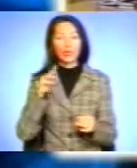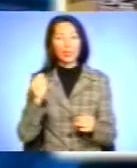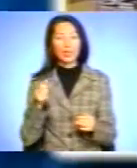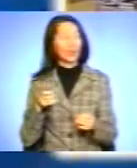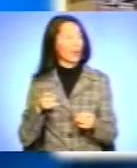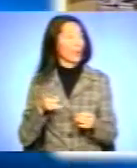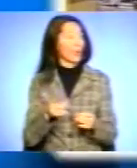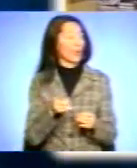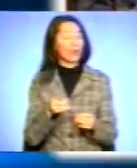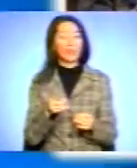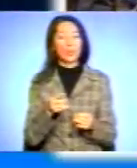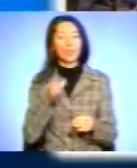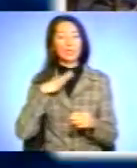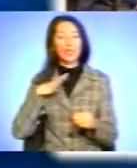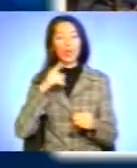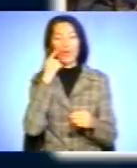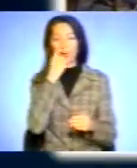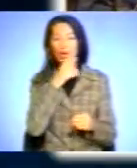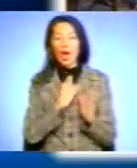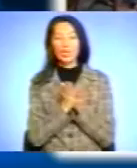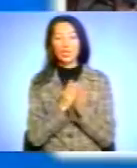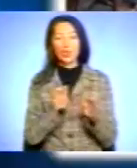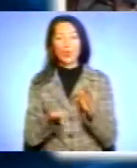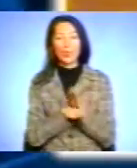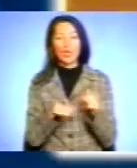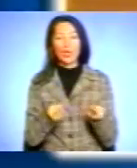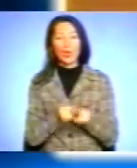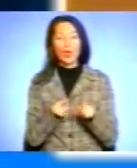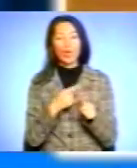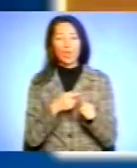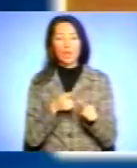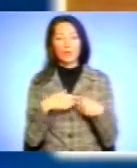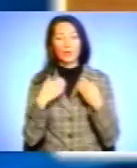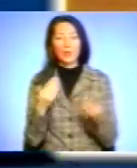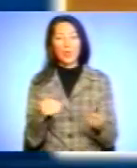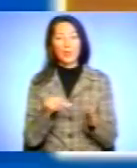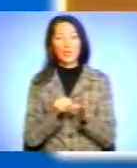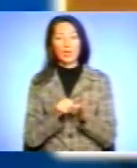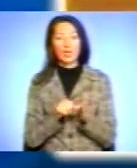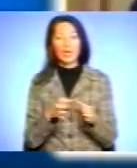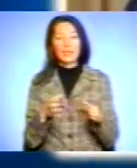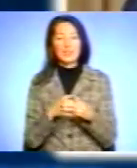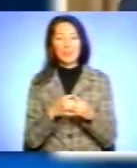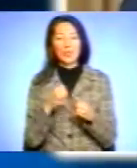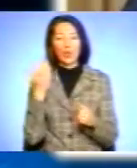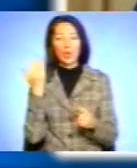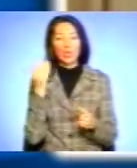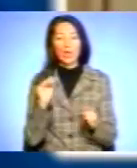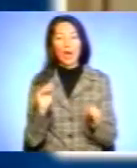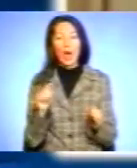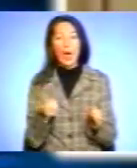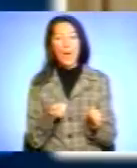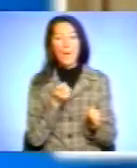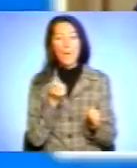З надією в очах. Книжку під такою назвою репрезентували представники Тернопільського відділення Української спілки колишніх малолітніх в'язнів